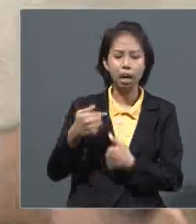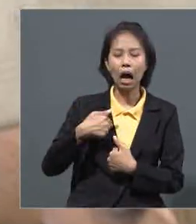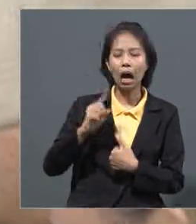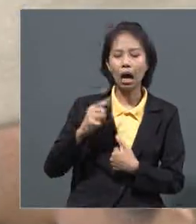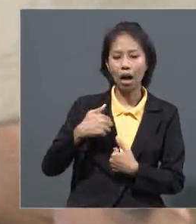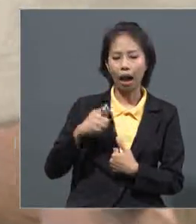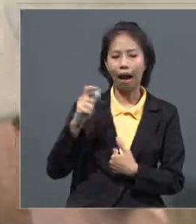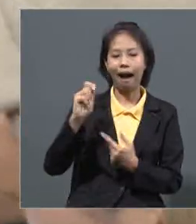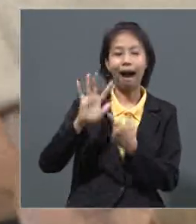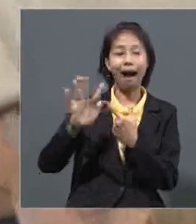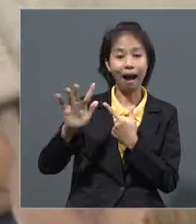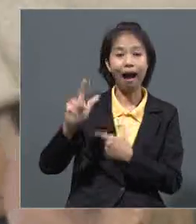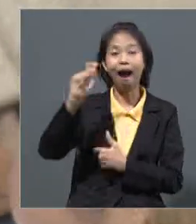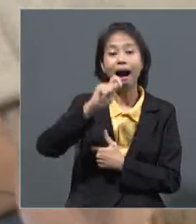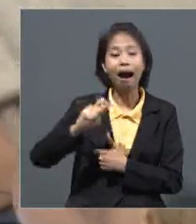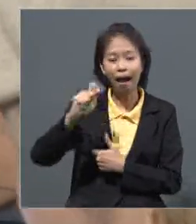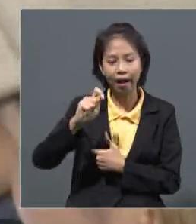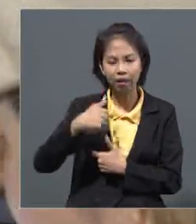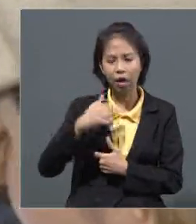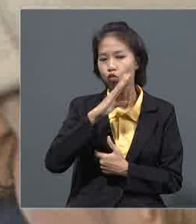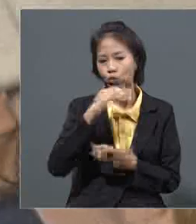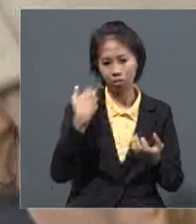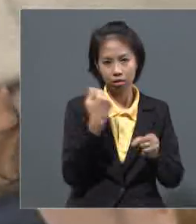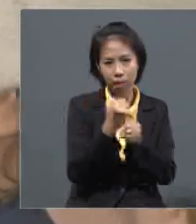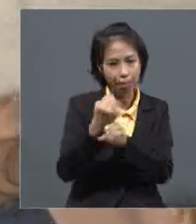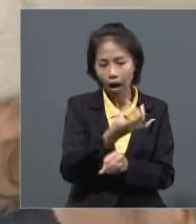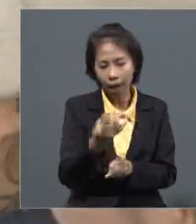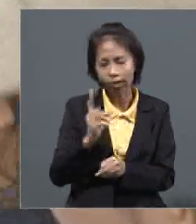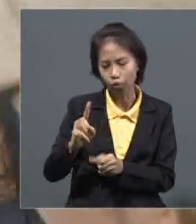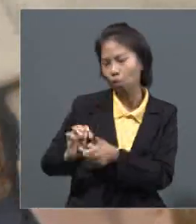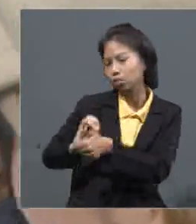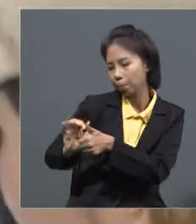อะไรก็ต้องไหว้วานต้องแนะนำนะครับผมเชื่อว่า